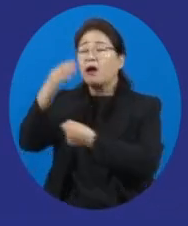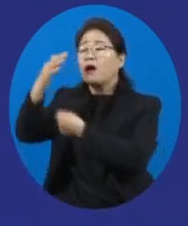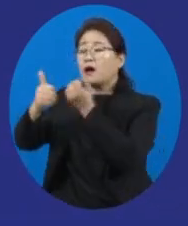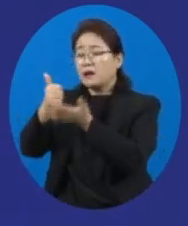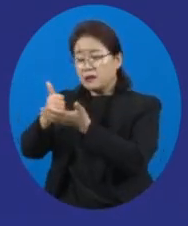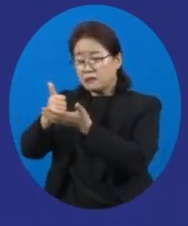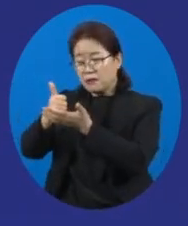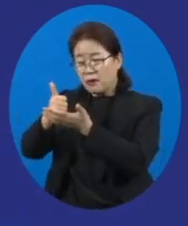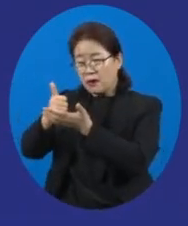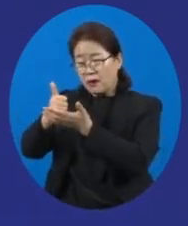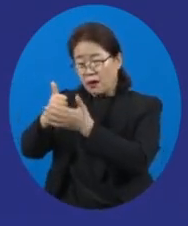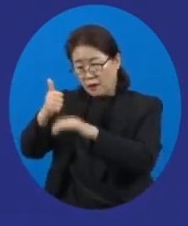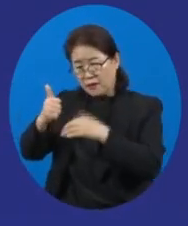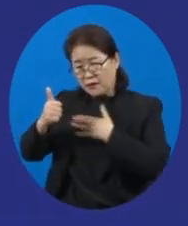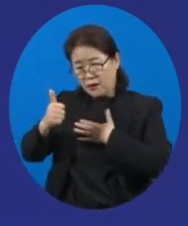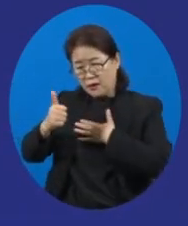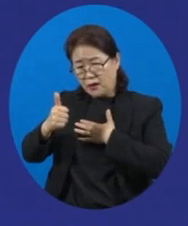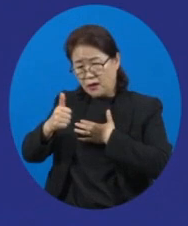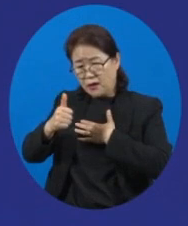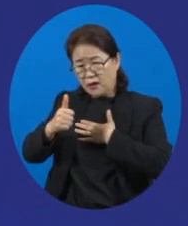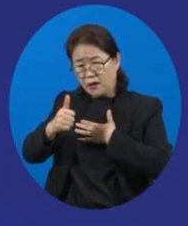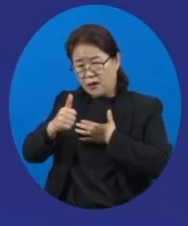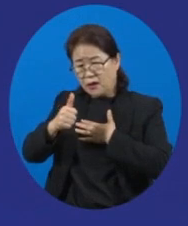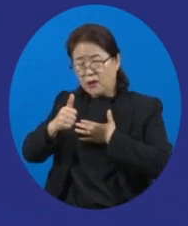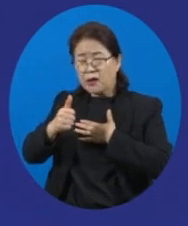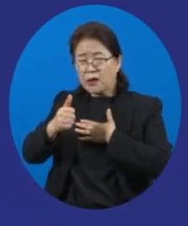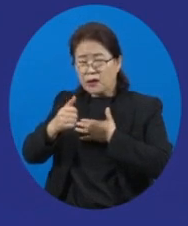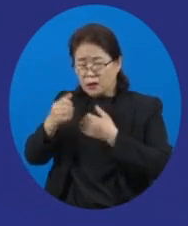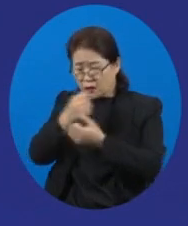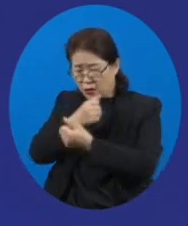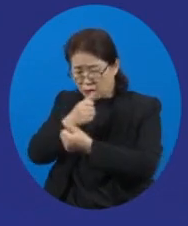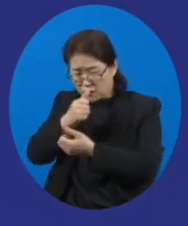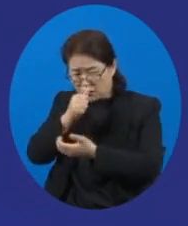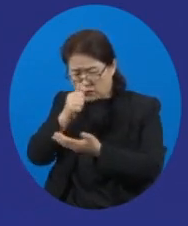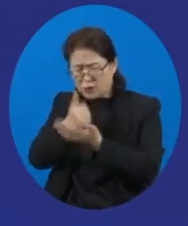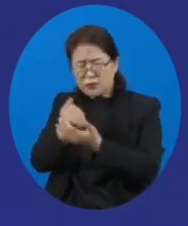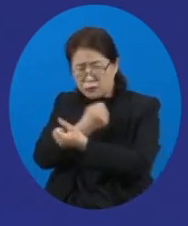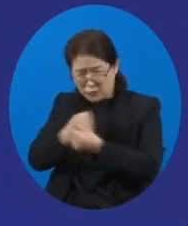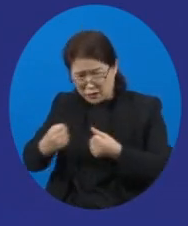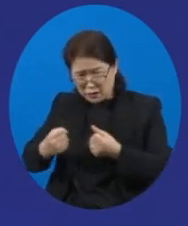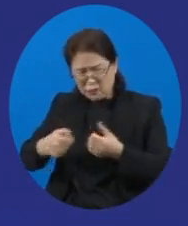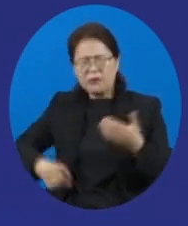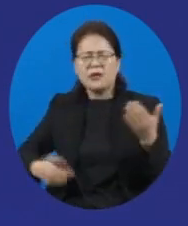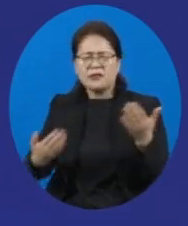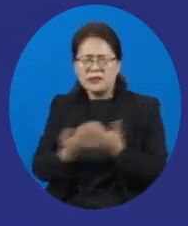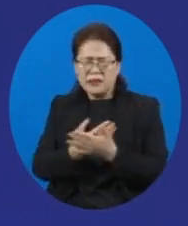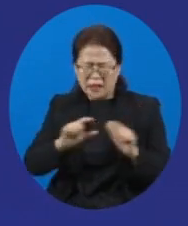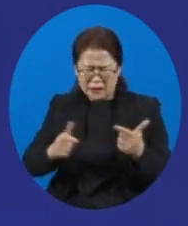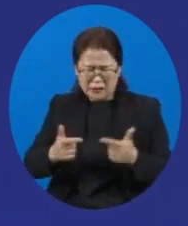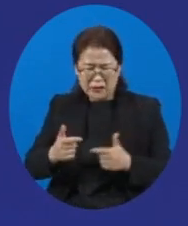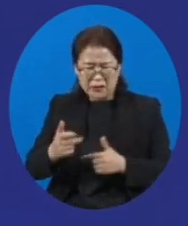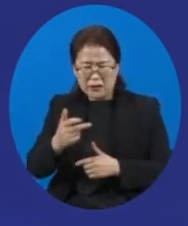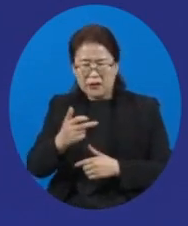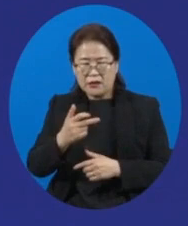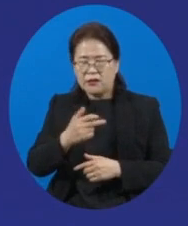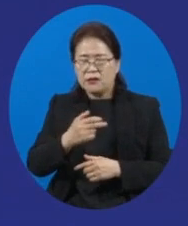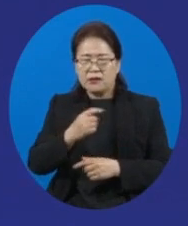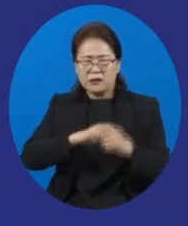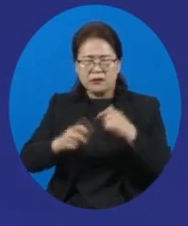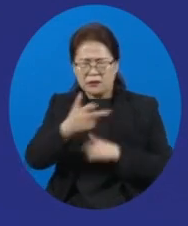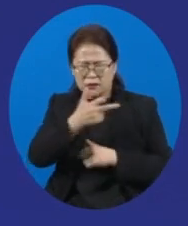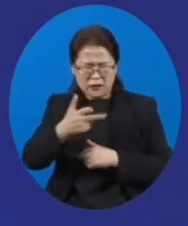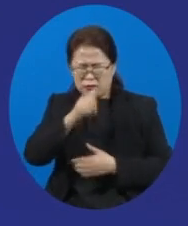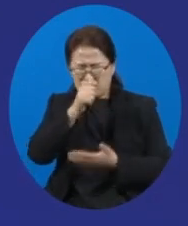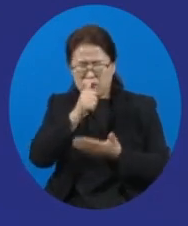하나님 앞에 용서를 구하지 않는 것이 더 큰 악입니다. 아멘. 여러분,